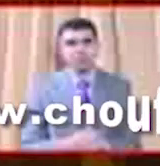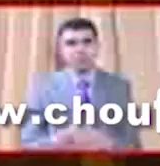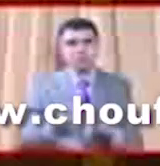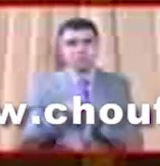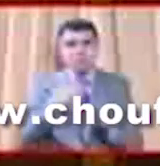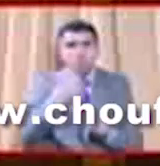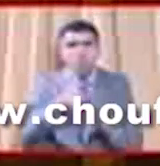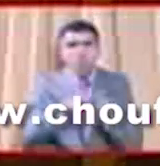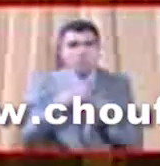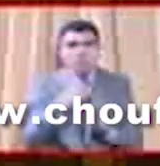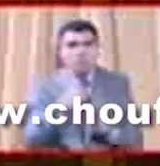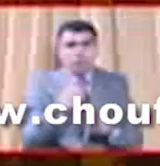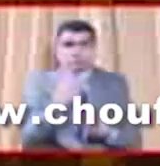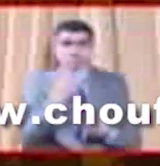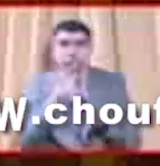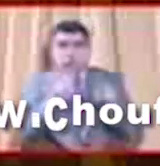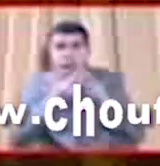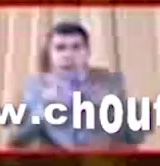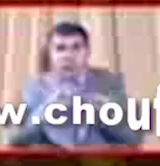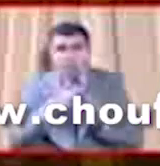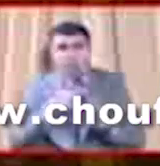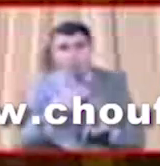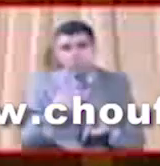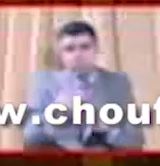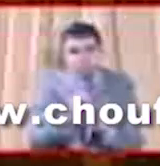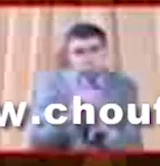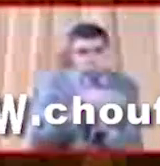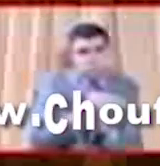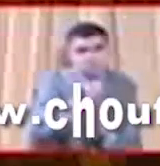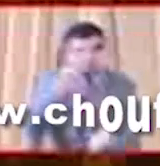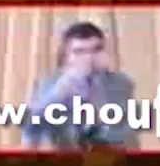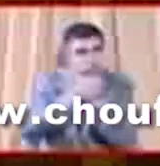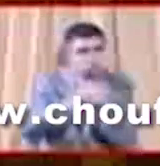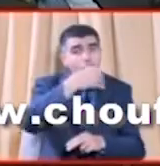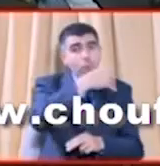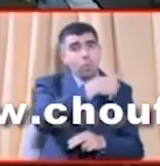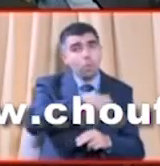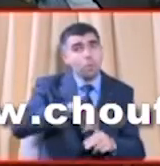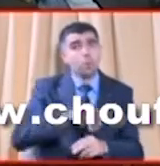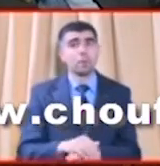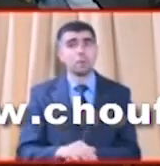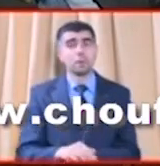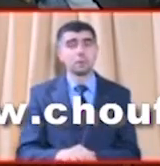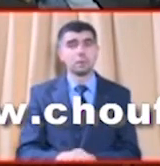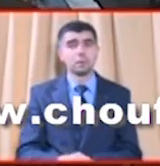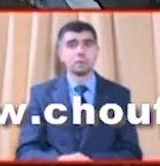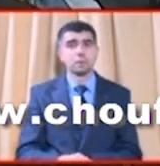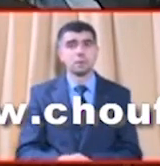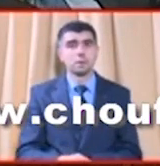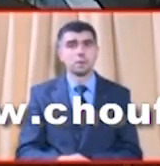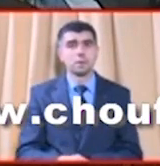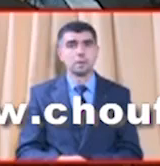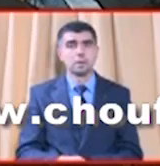بأنه ربما كنقلب على شي طرق ملتوية باش ناخذ شي مقعد. ايوا يضحك